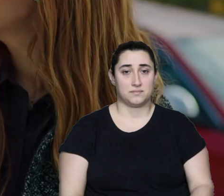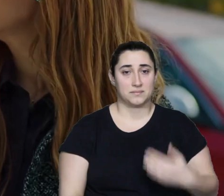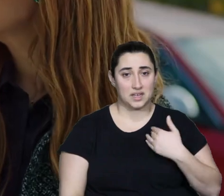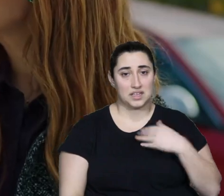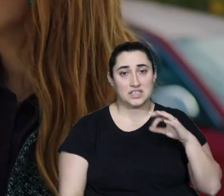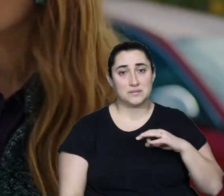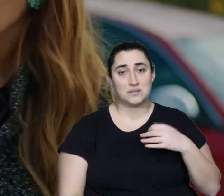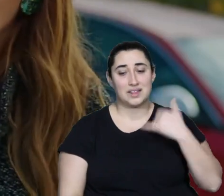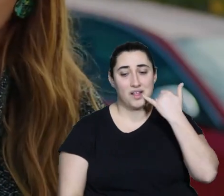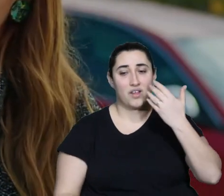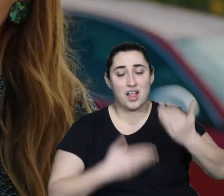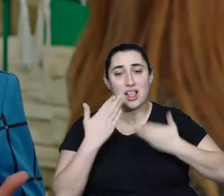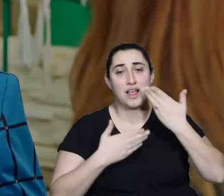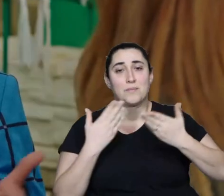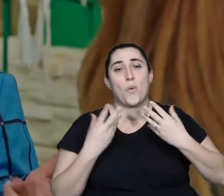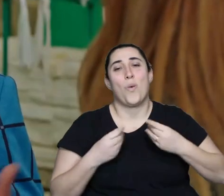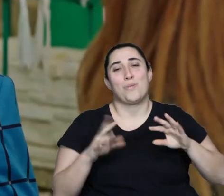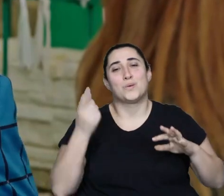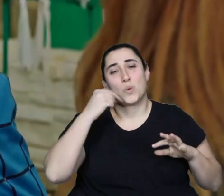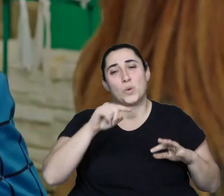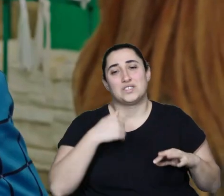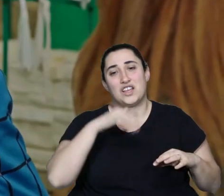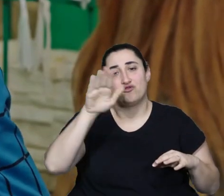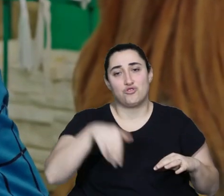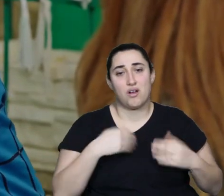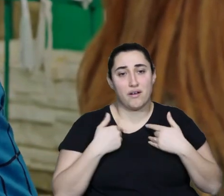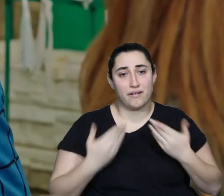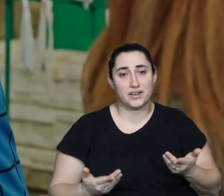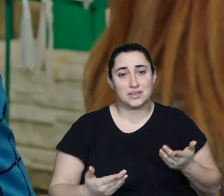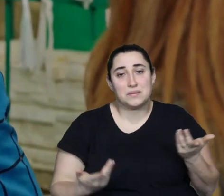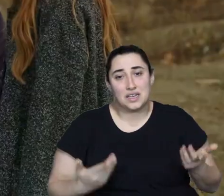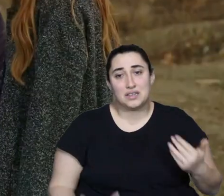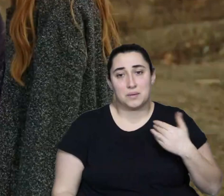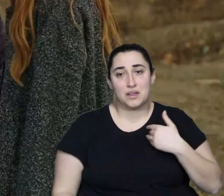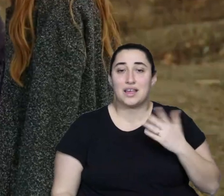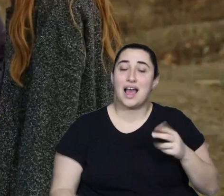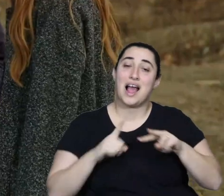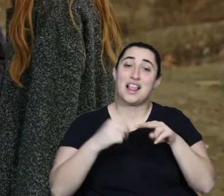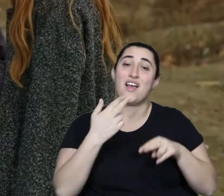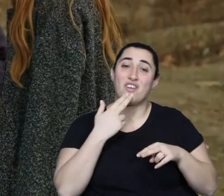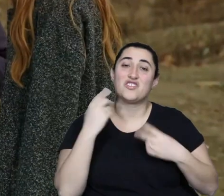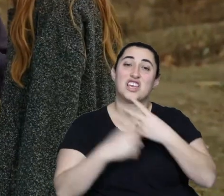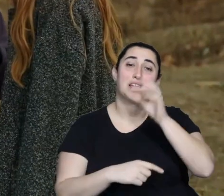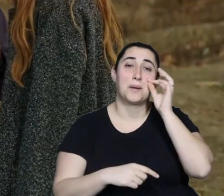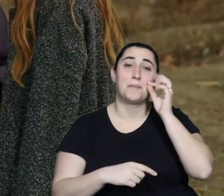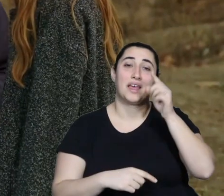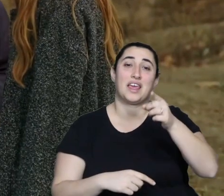de şimdi bunu telefonda da arz etmek de olmazdı diye şey ettim. Yani ben... Yani Alev Hanım, Yaşar Bey'in kendini yaşatacağı